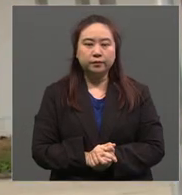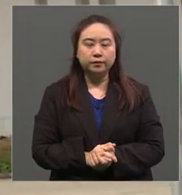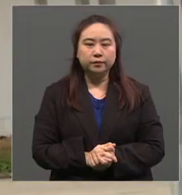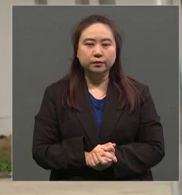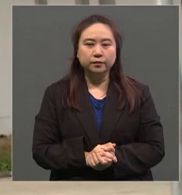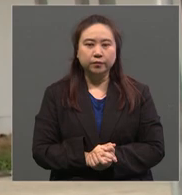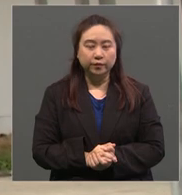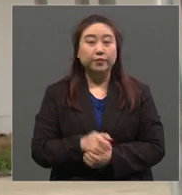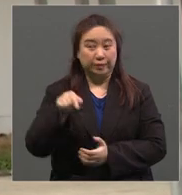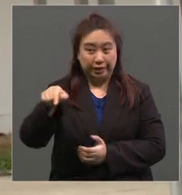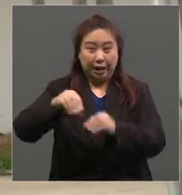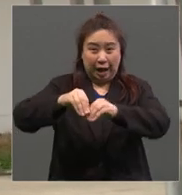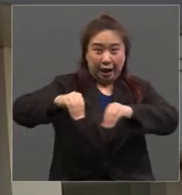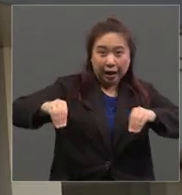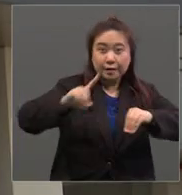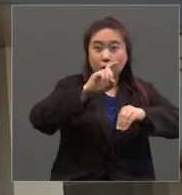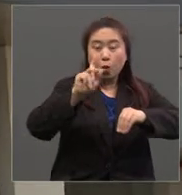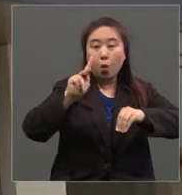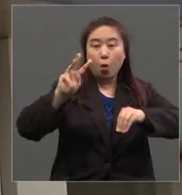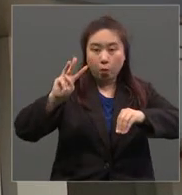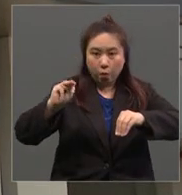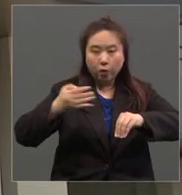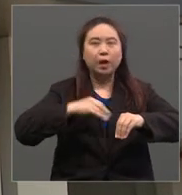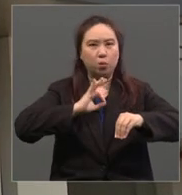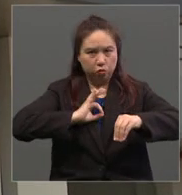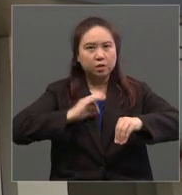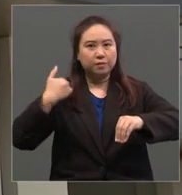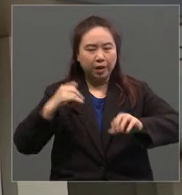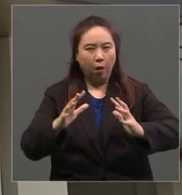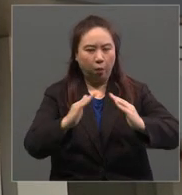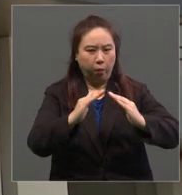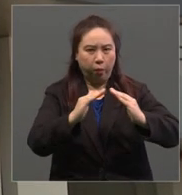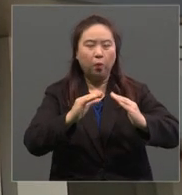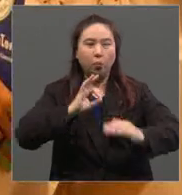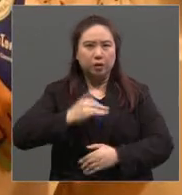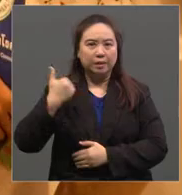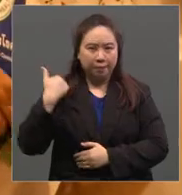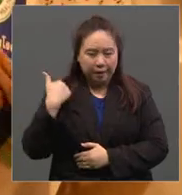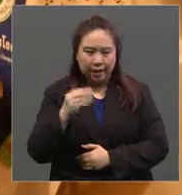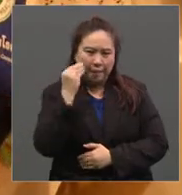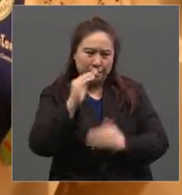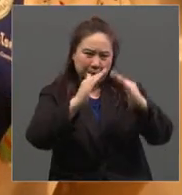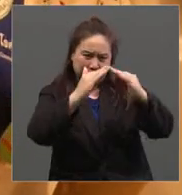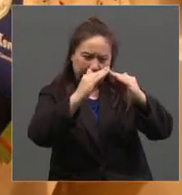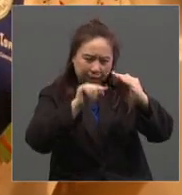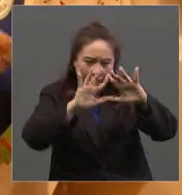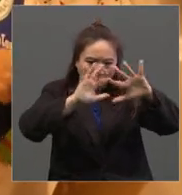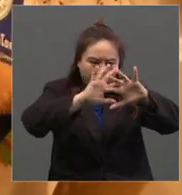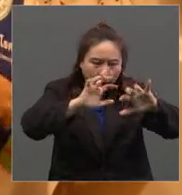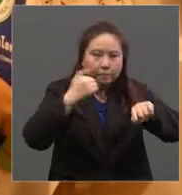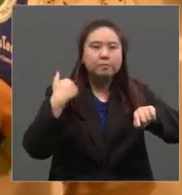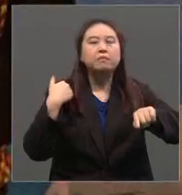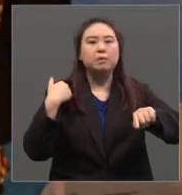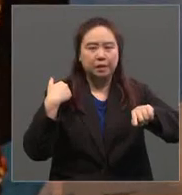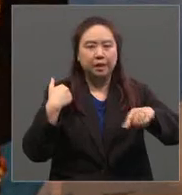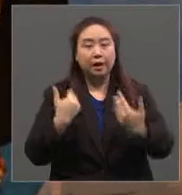คืออยู่ไกลไป100กิโลเมตรแต่ว่ายังมี after shock แล้วเธอบอกบ้านเช่าก็เกิดรอยร้าวด้วยนะอย่างนี้พอรู้ว่ากลับได้โด